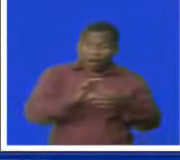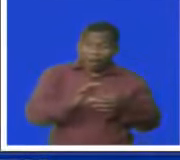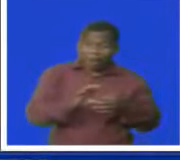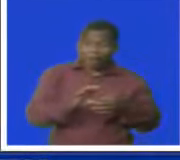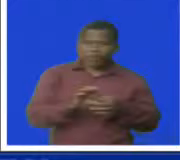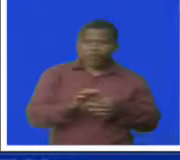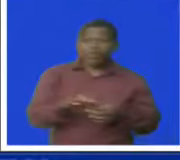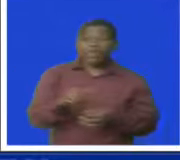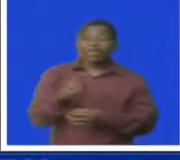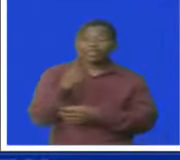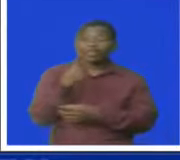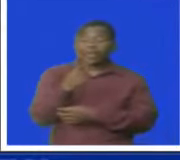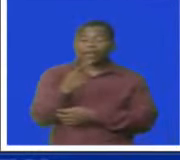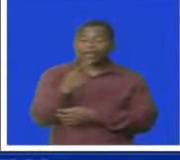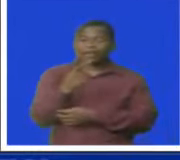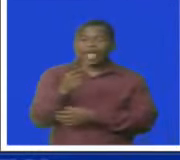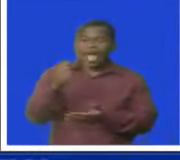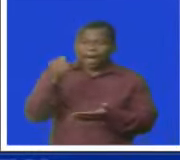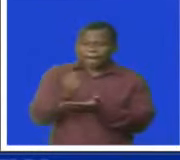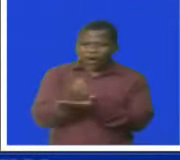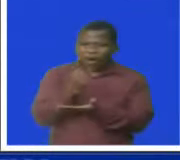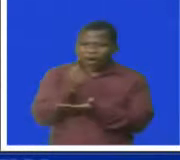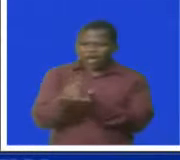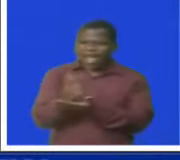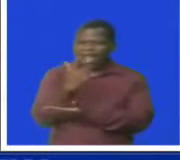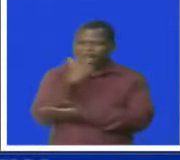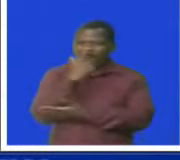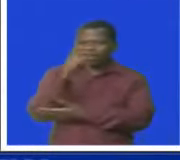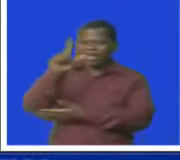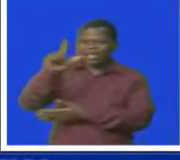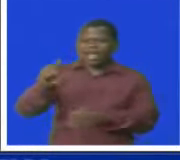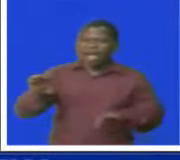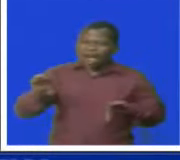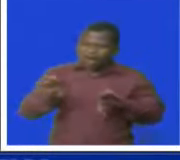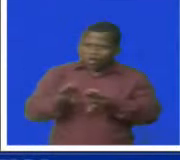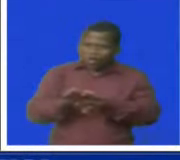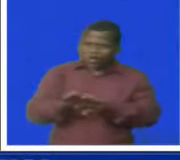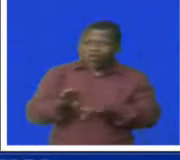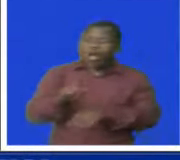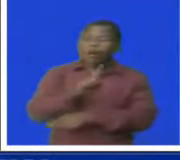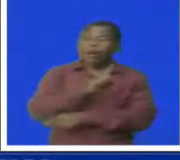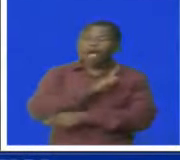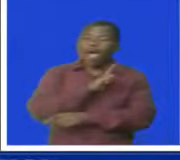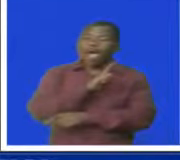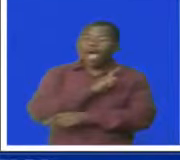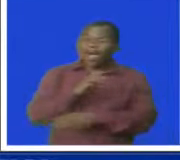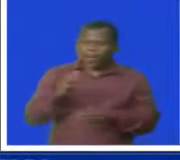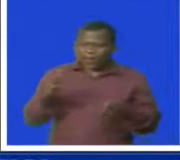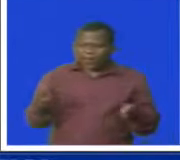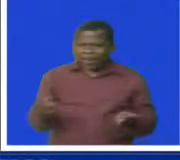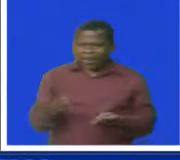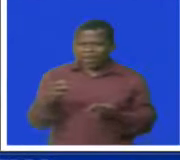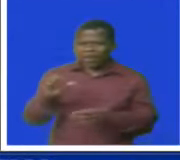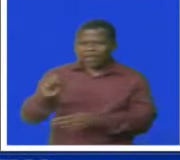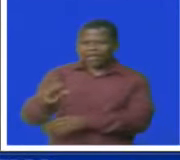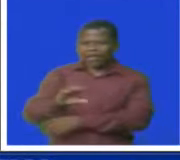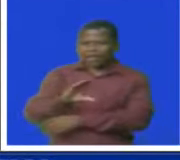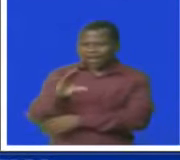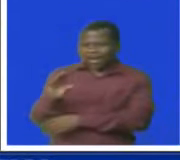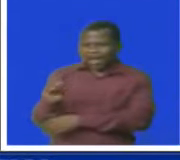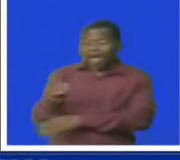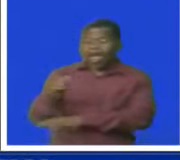lesichubekako setisebenti elihlangothini lwaseNingizimu Afrika. Ngekusho ke kwembiko webetindzaba